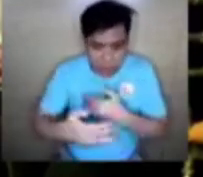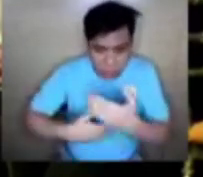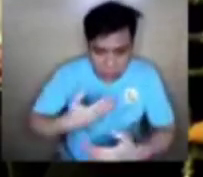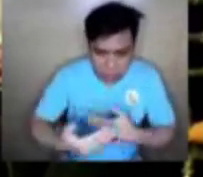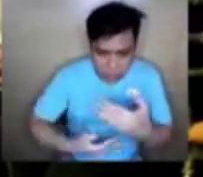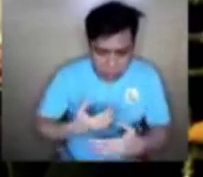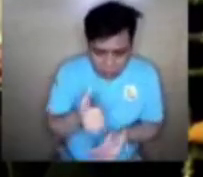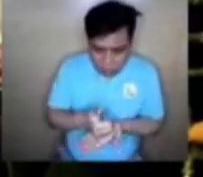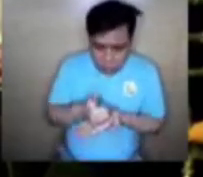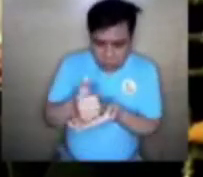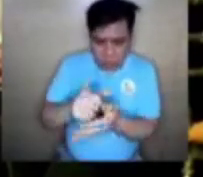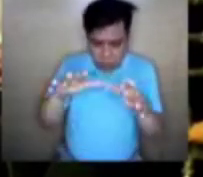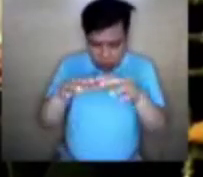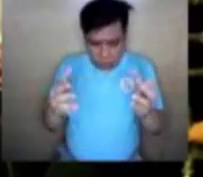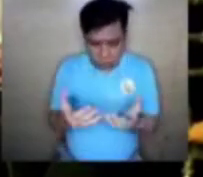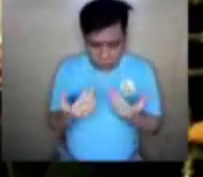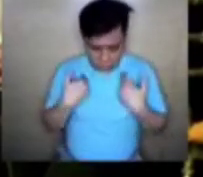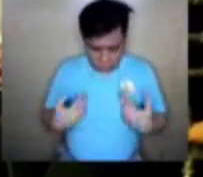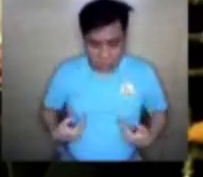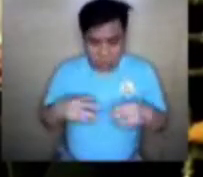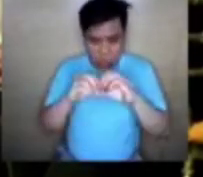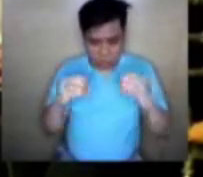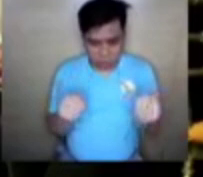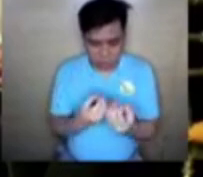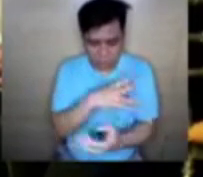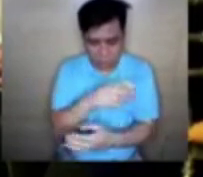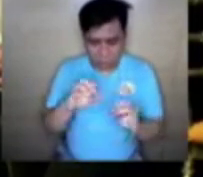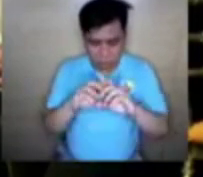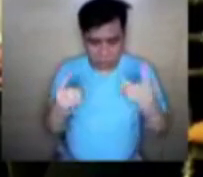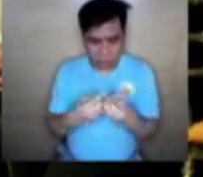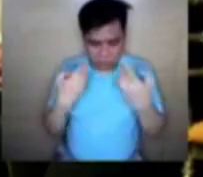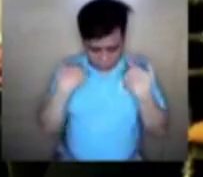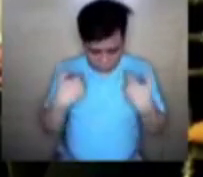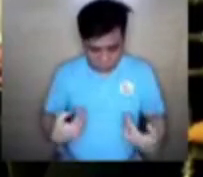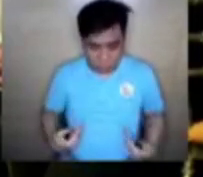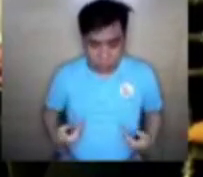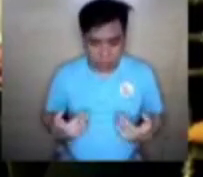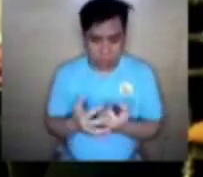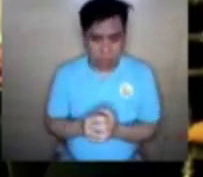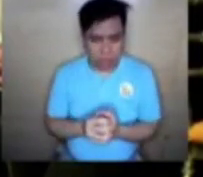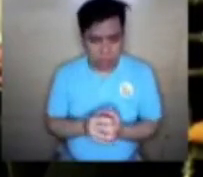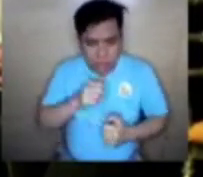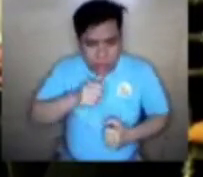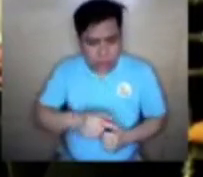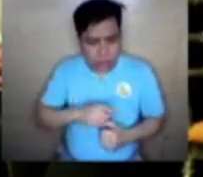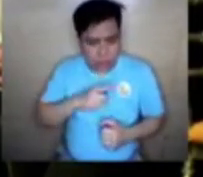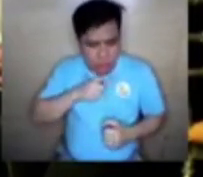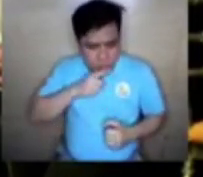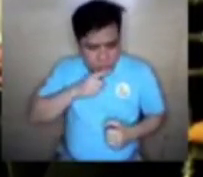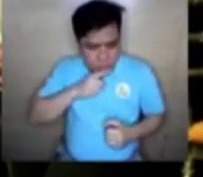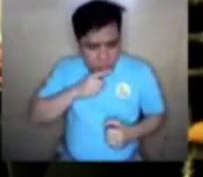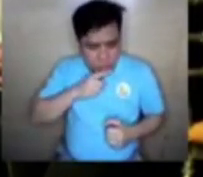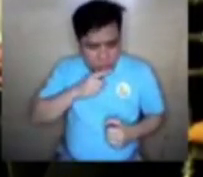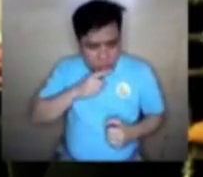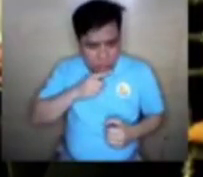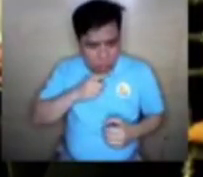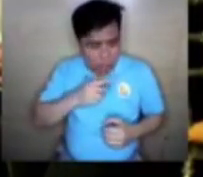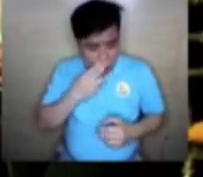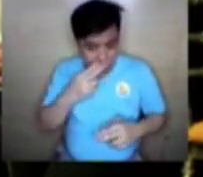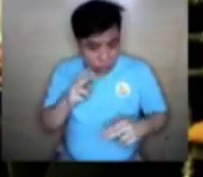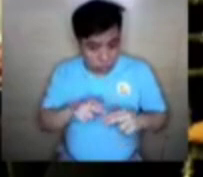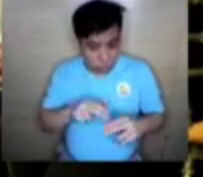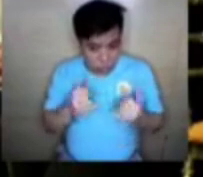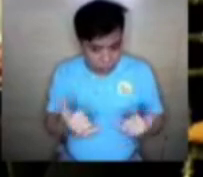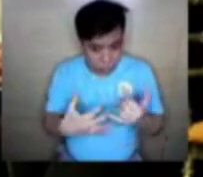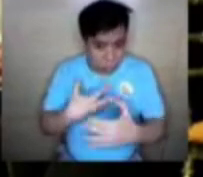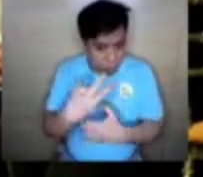gabay ng World Health Organization at ng Department of Health. Hindi po biro ang programang ito. Sabi